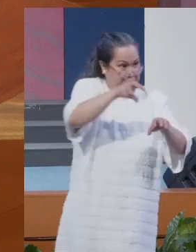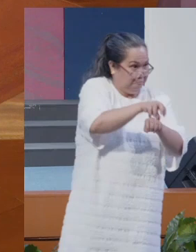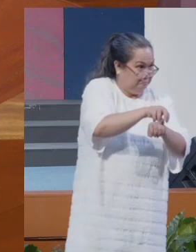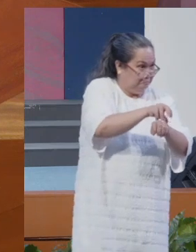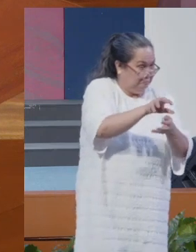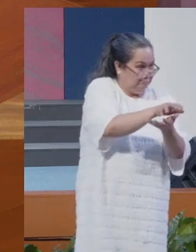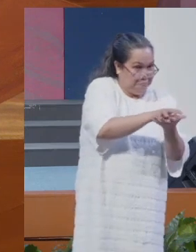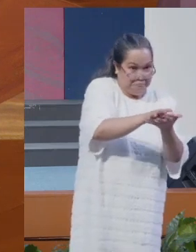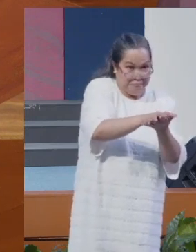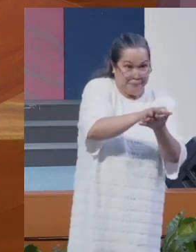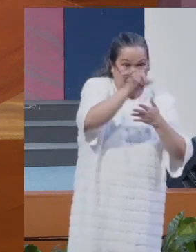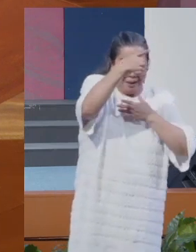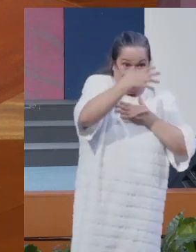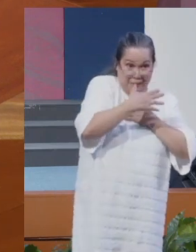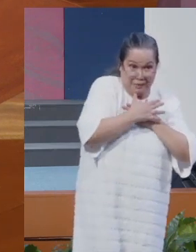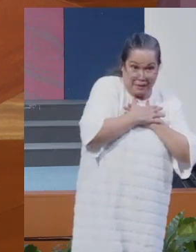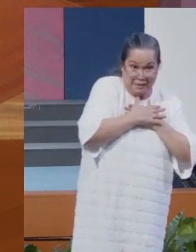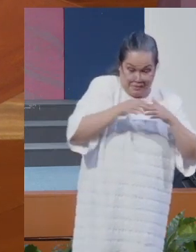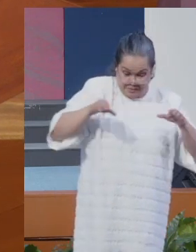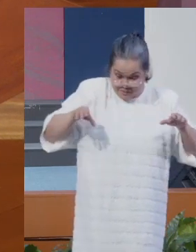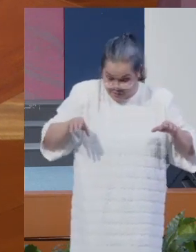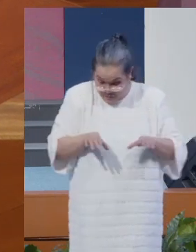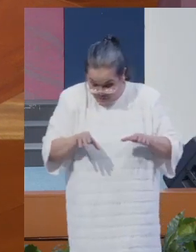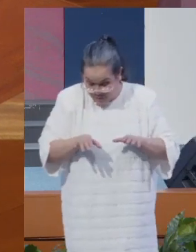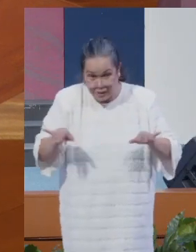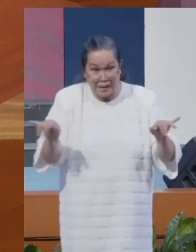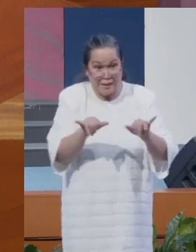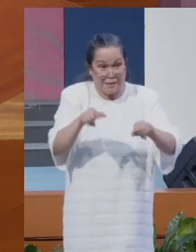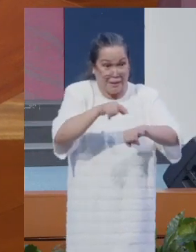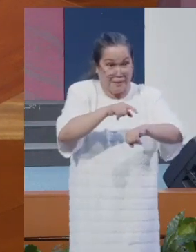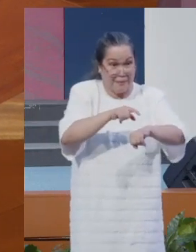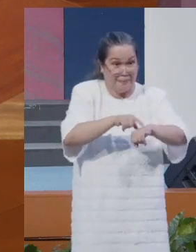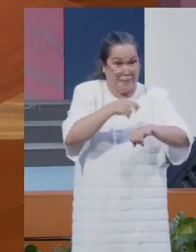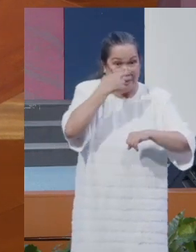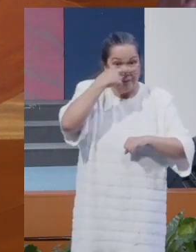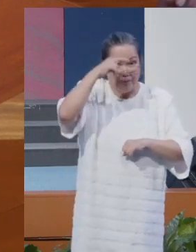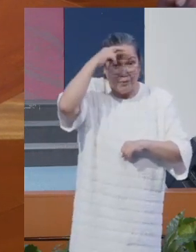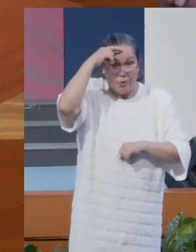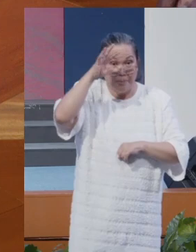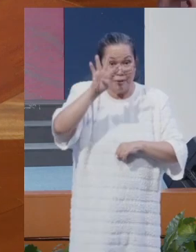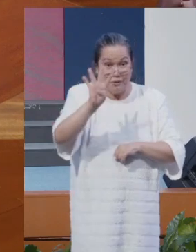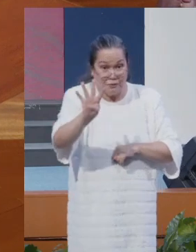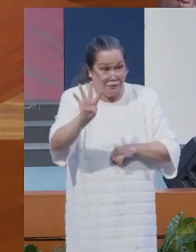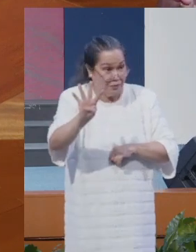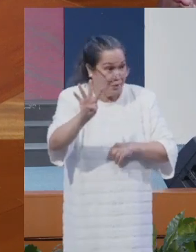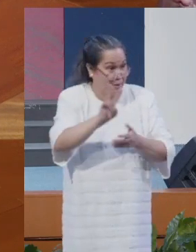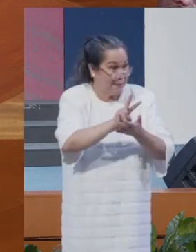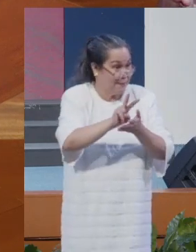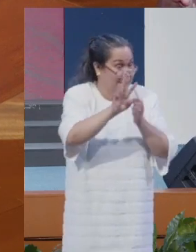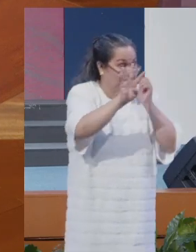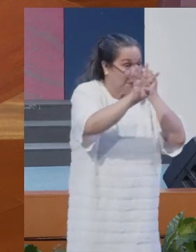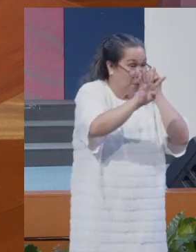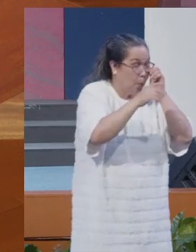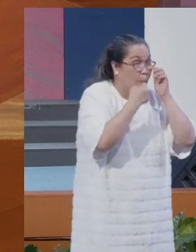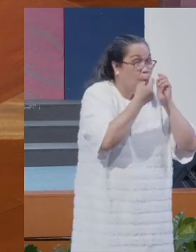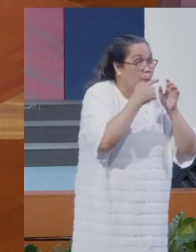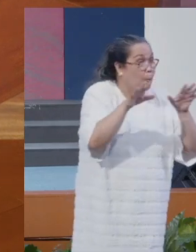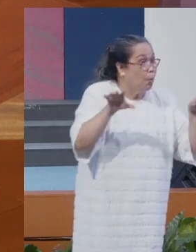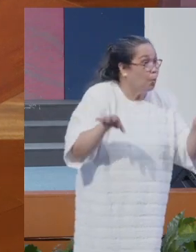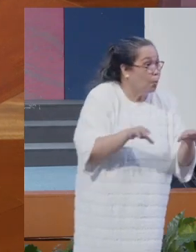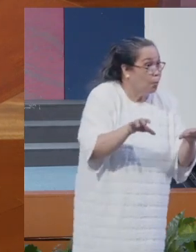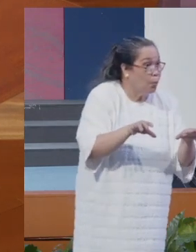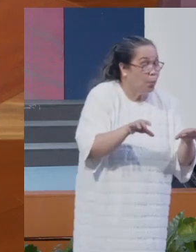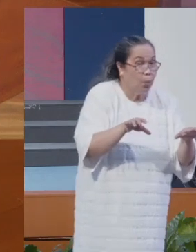pagsamahin ang grace at works. Romans 4:4. Now to the one who works,